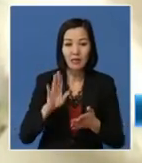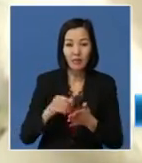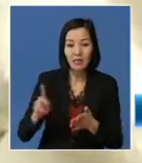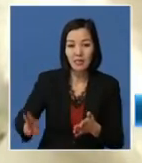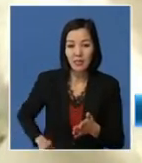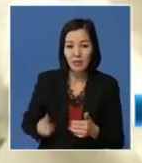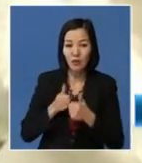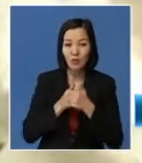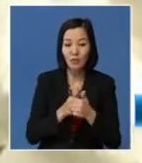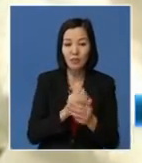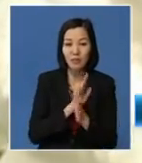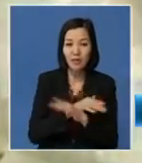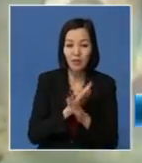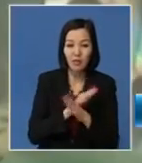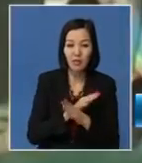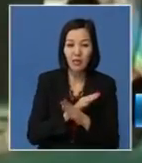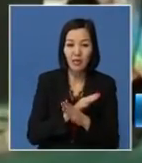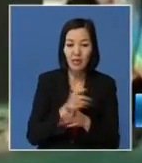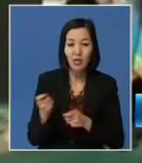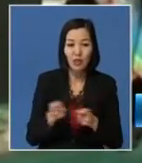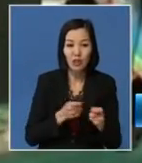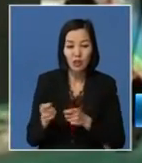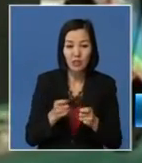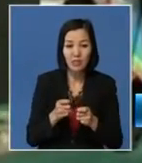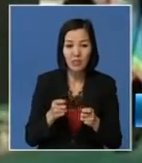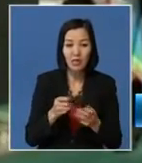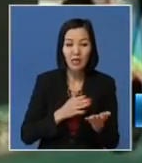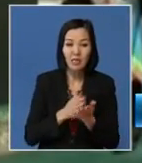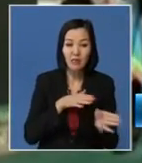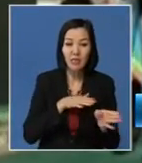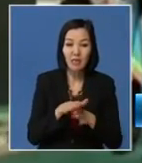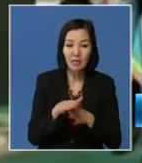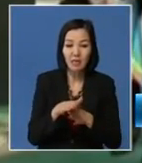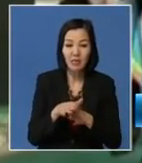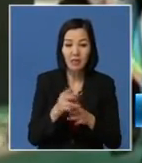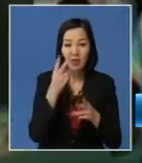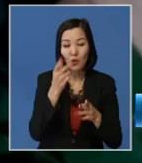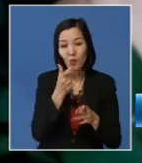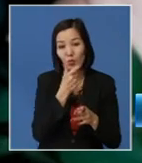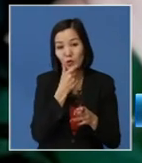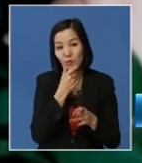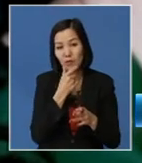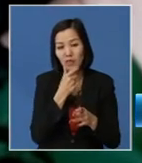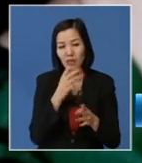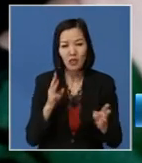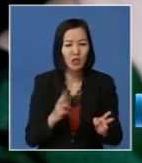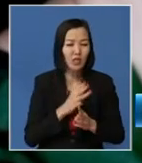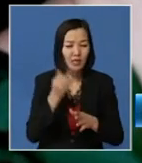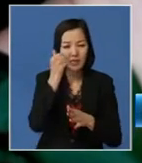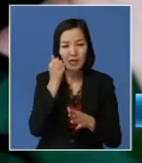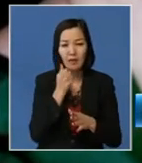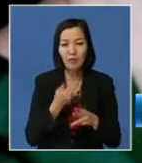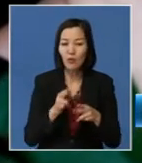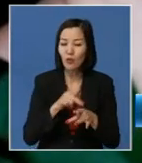орынбасары, Қапшағай тілшілер қосынының жетекшісі қызметтерін атқарды. Ең бастысы, көрермендерінің ықыласы шексіз еді. Тікелей